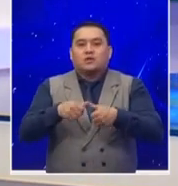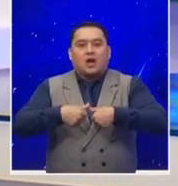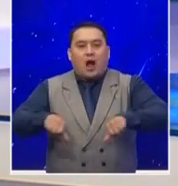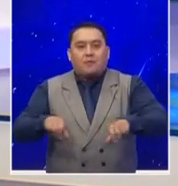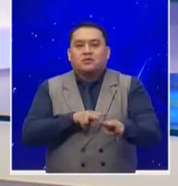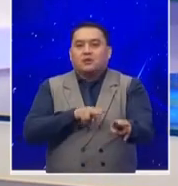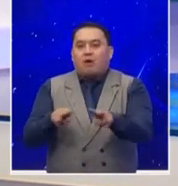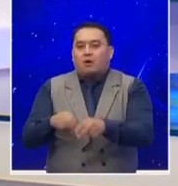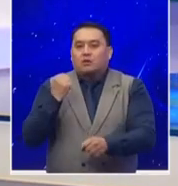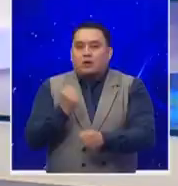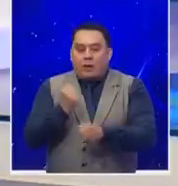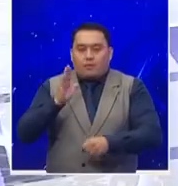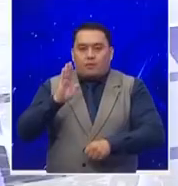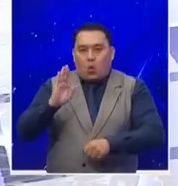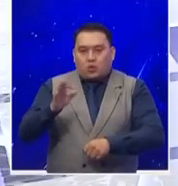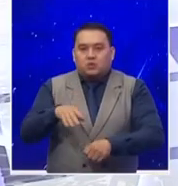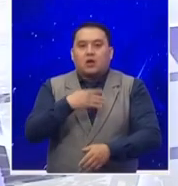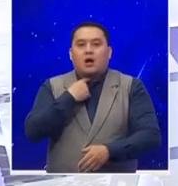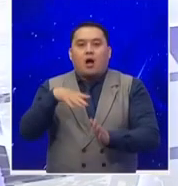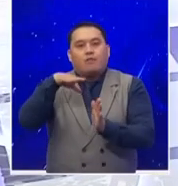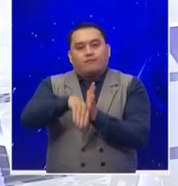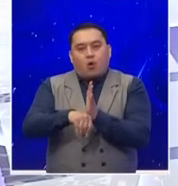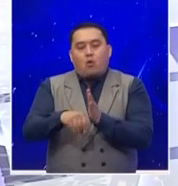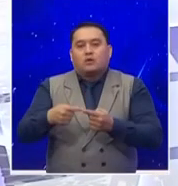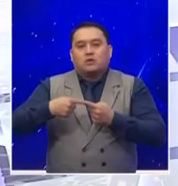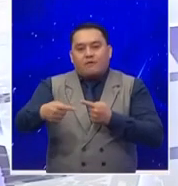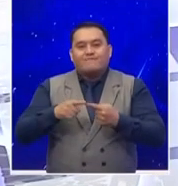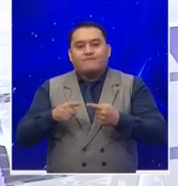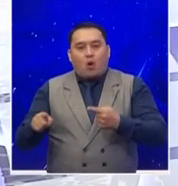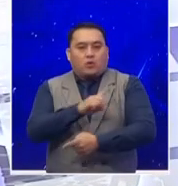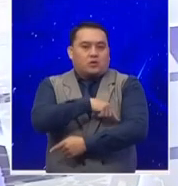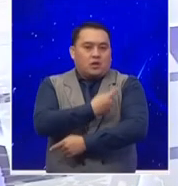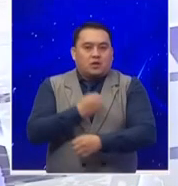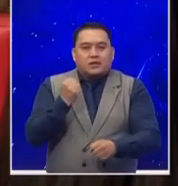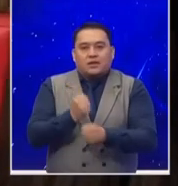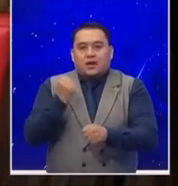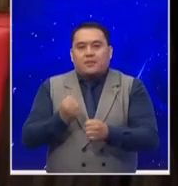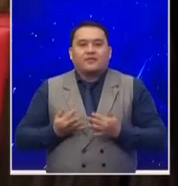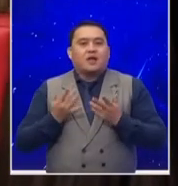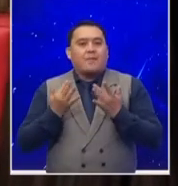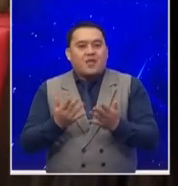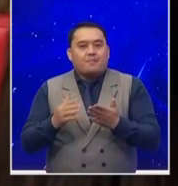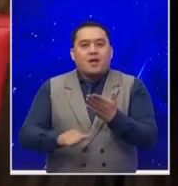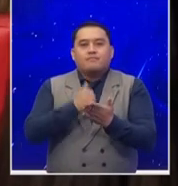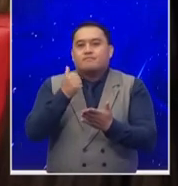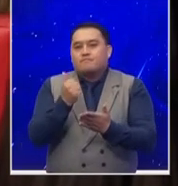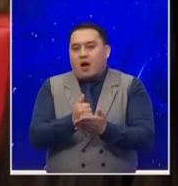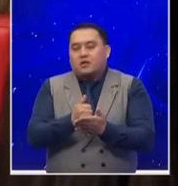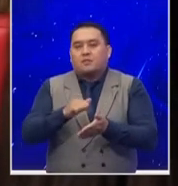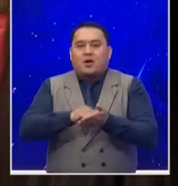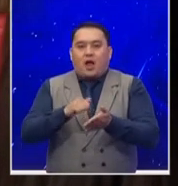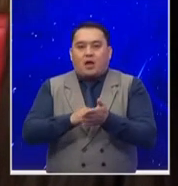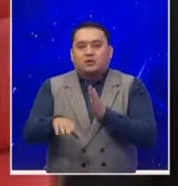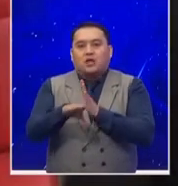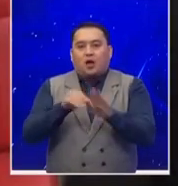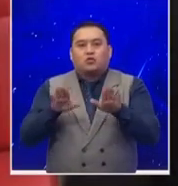болады. Пандемияға байланысты дауыс берушілерден арақашықтық санитарлық талаптың қатаң сақталуы сұралады. Басты бір ескертетін жайт,